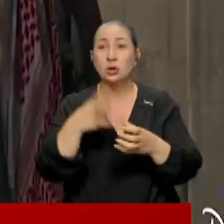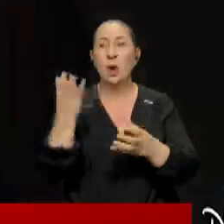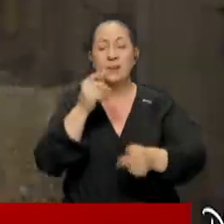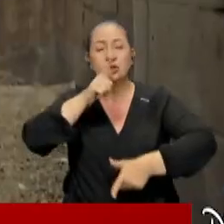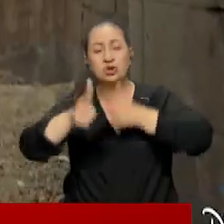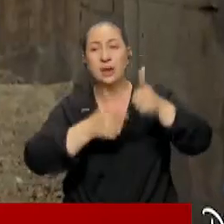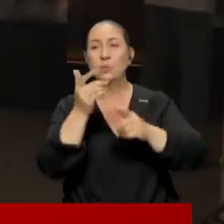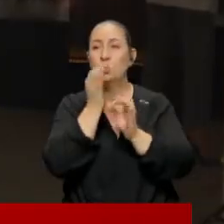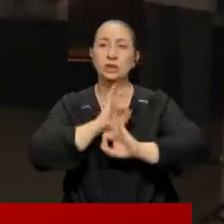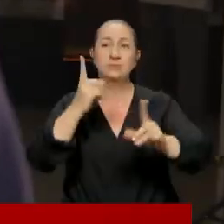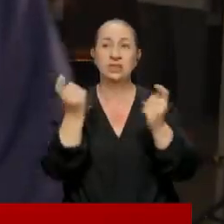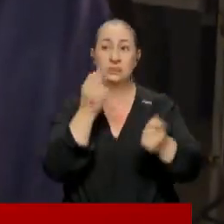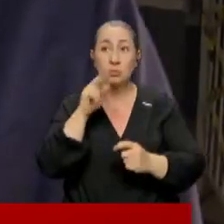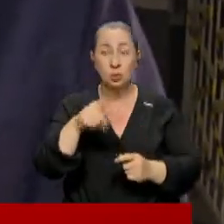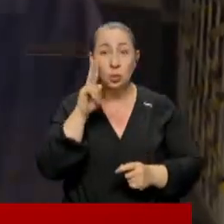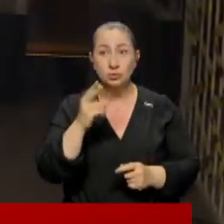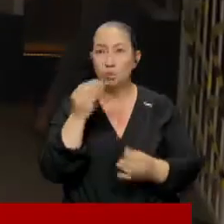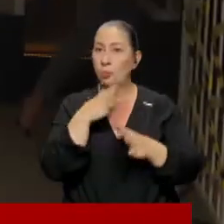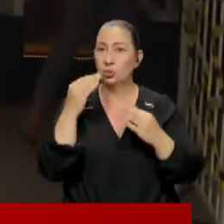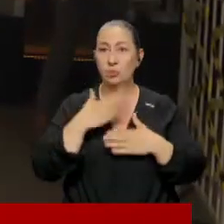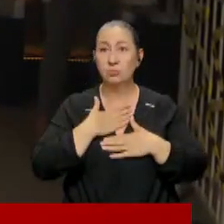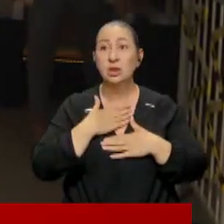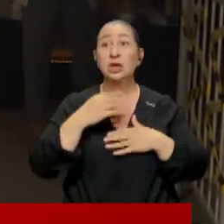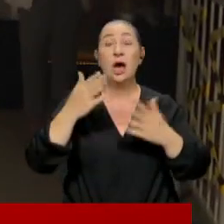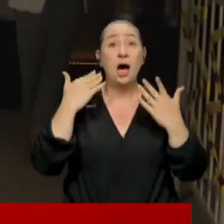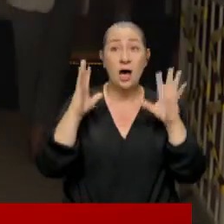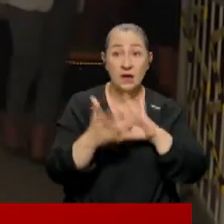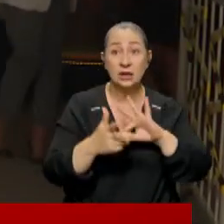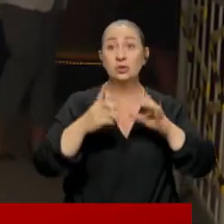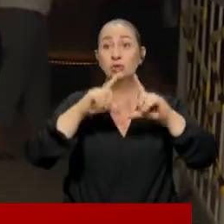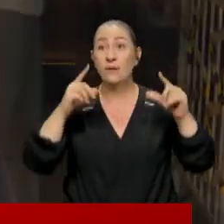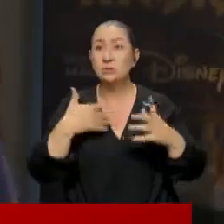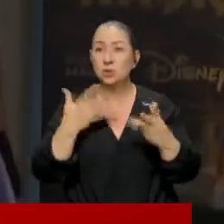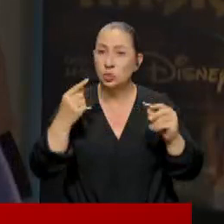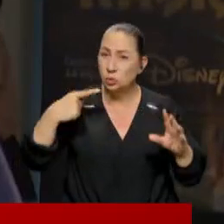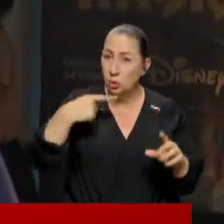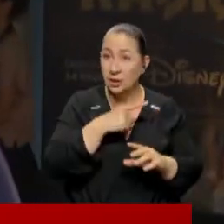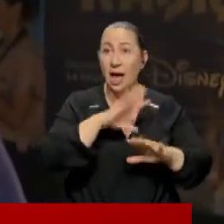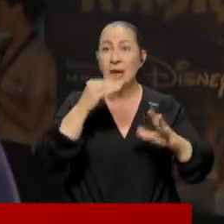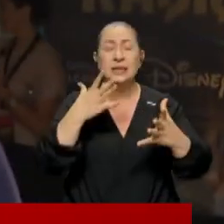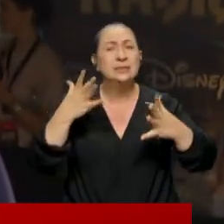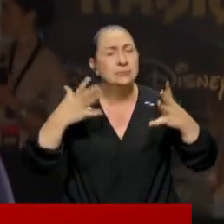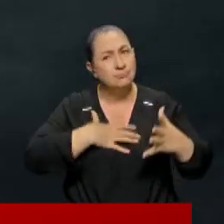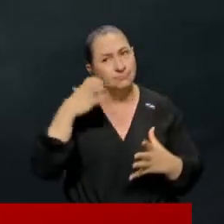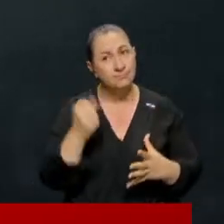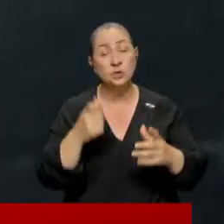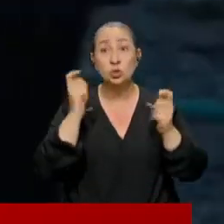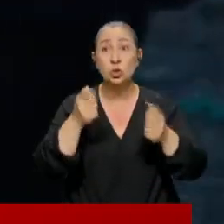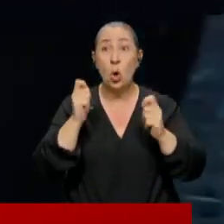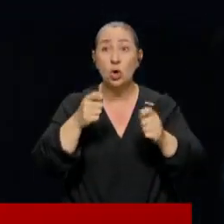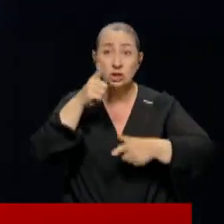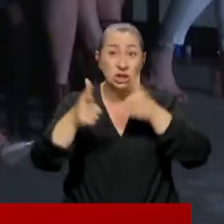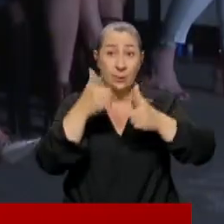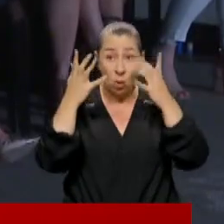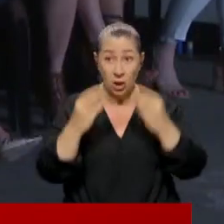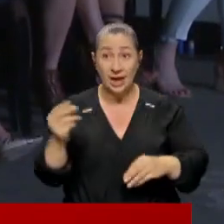çekimle müthiş bir iş bekliyor. Bugünü gördüğüm için çok mutluyum. İklim şartları, coğrafya bizi çok zorladı. Herkes elinden geleni yaptı. Zor şartlar altında